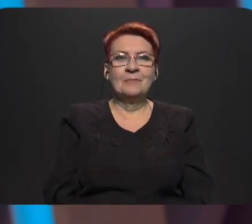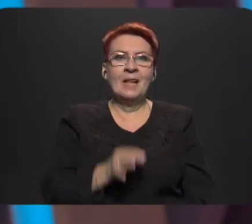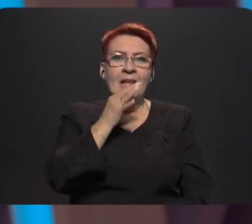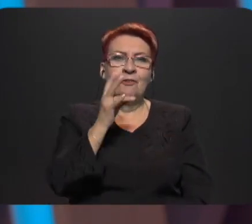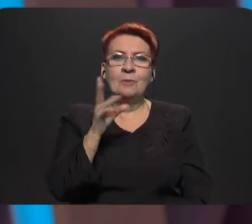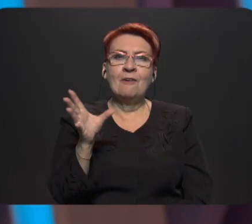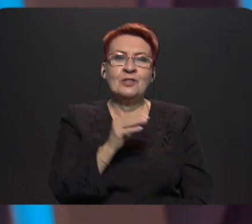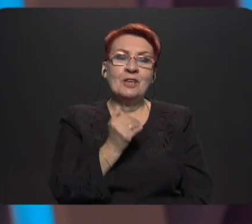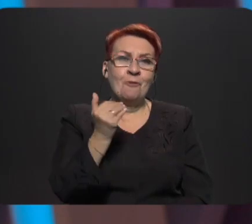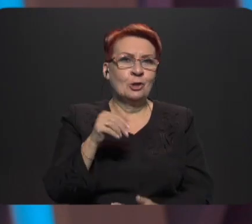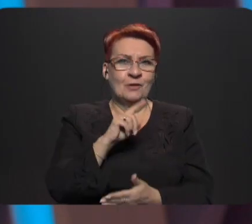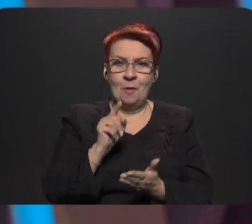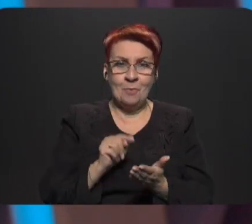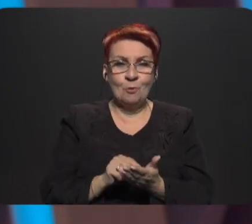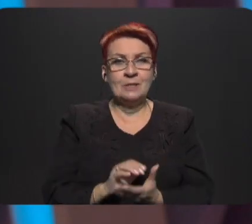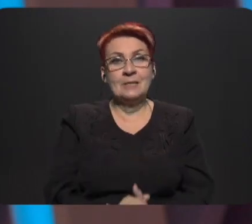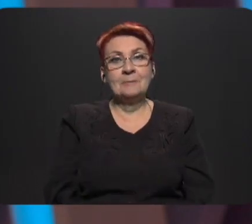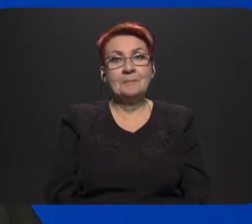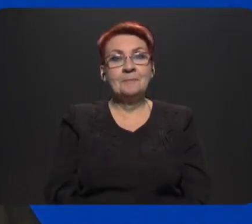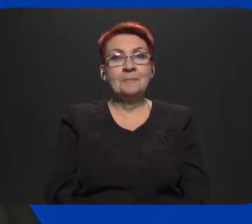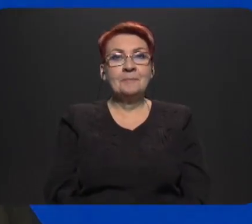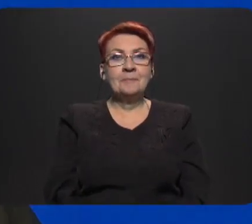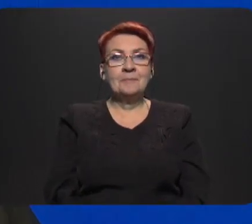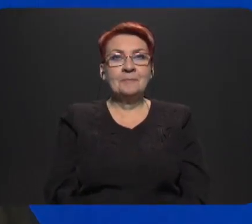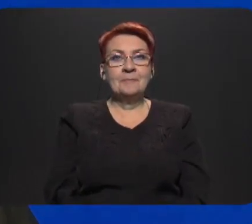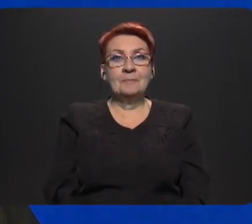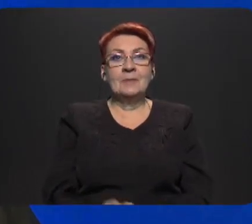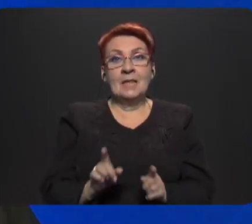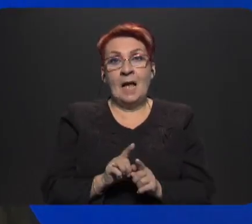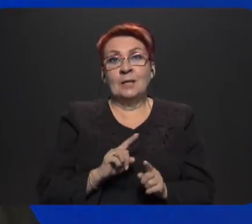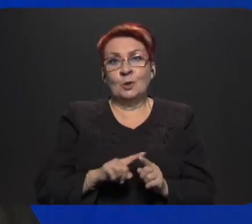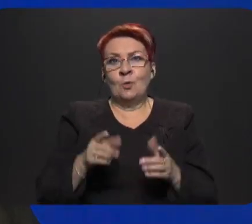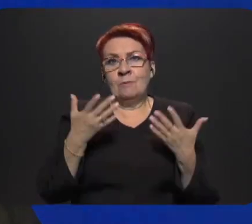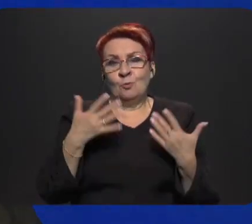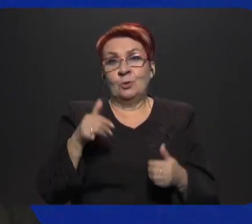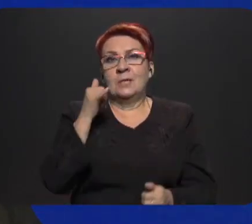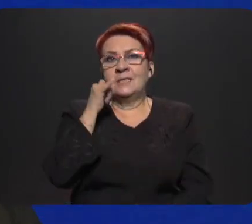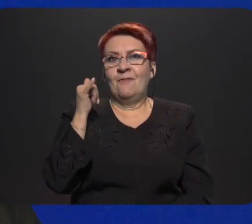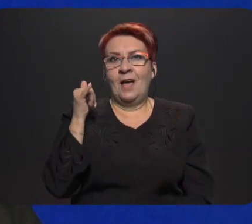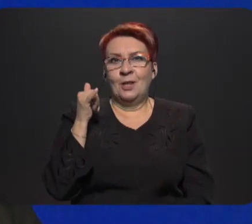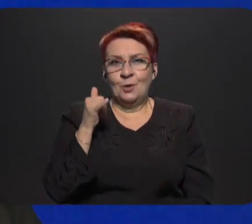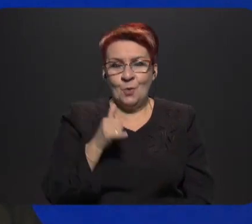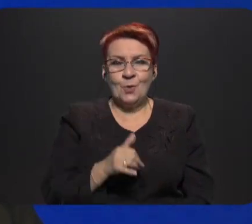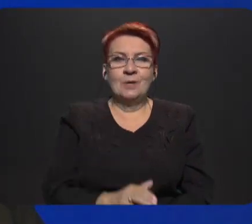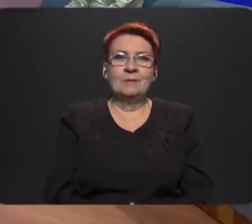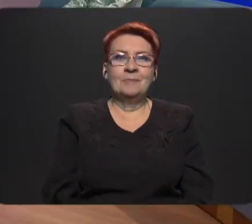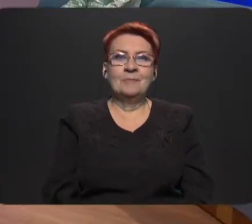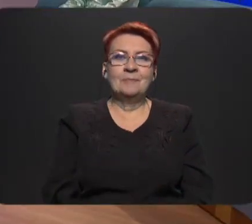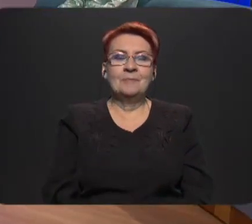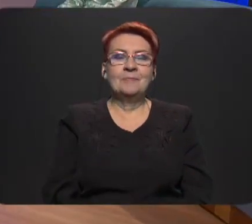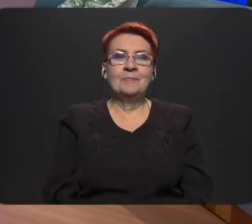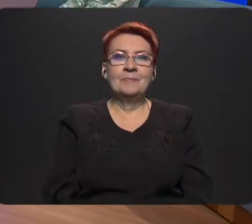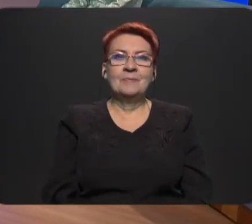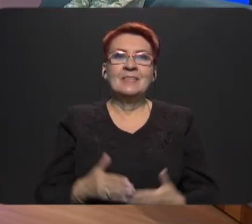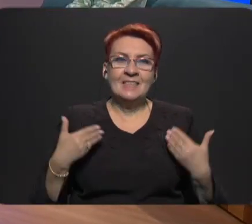все вопросы, которые у вас есть. Но у нас есть батюшка уже вот так скоро, первый дозвонившийся до нас сегодня телезритель. Здравствуйте, мы вас